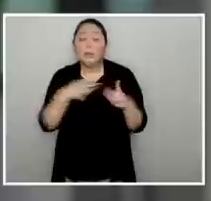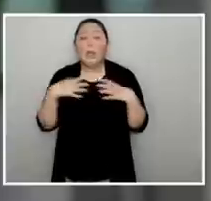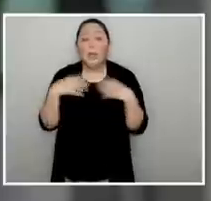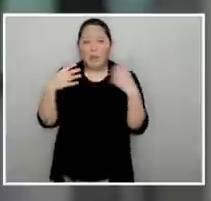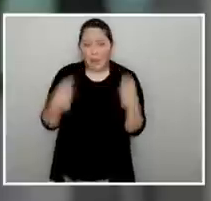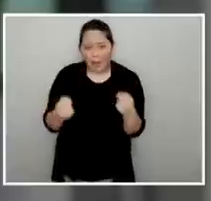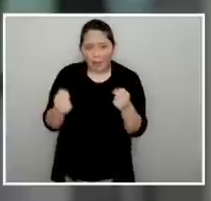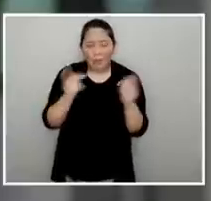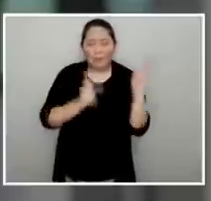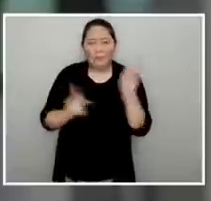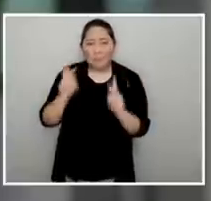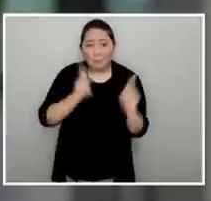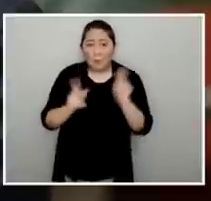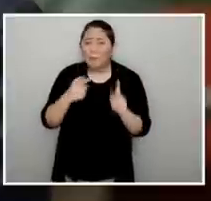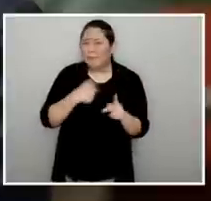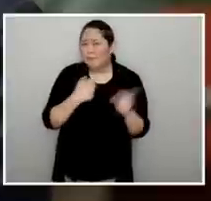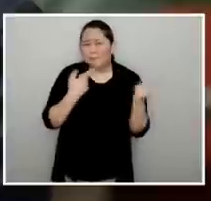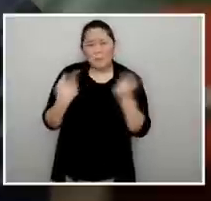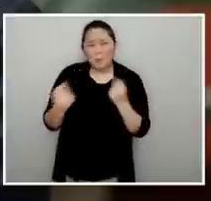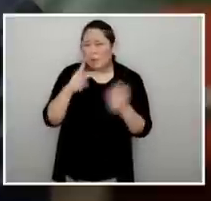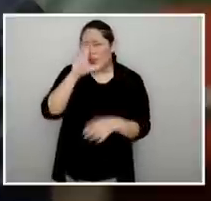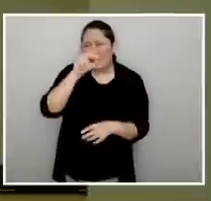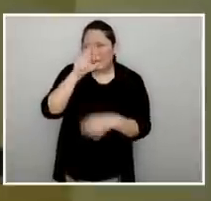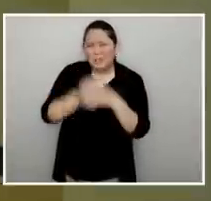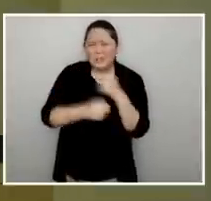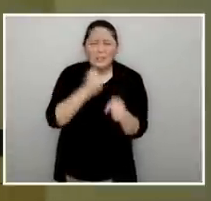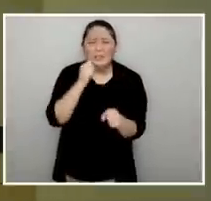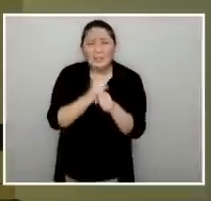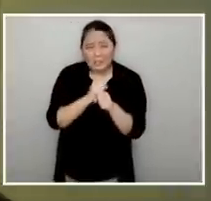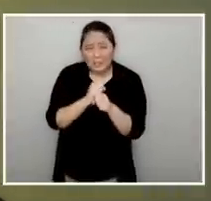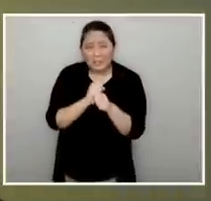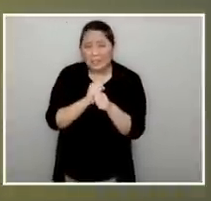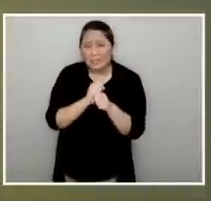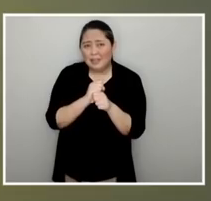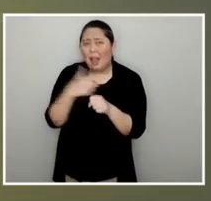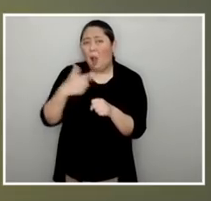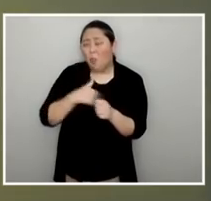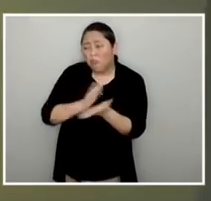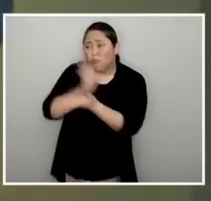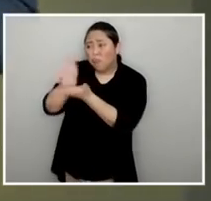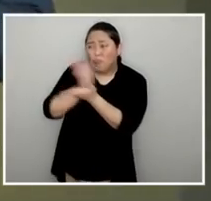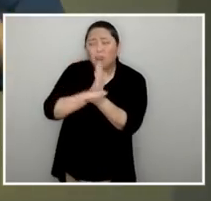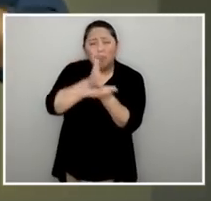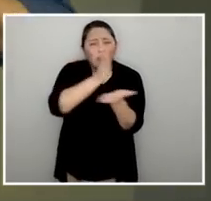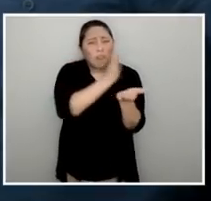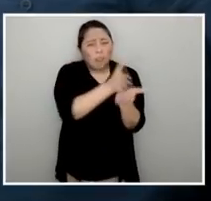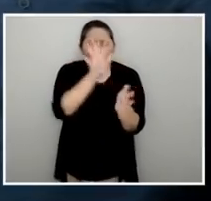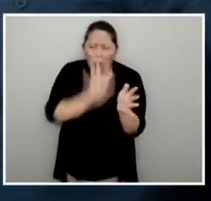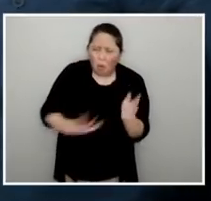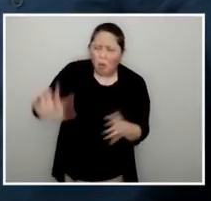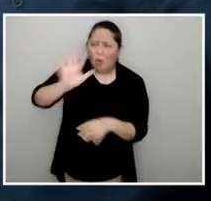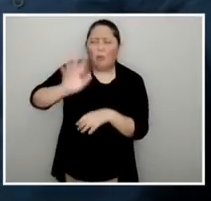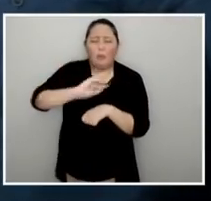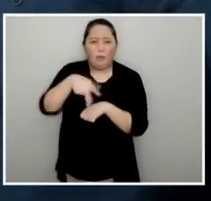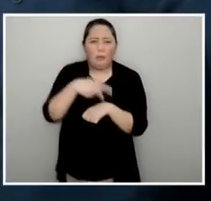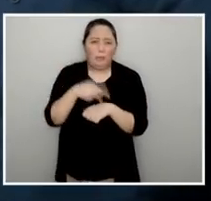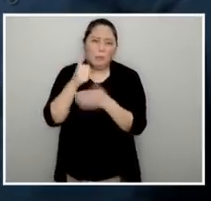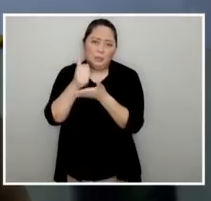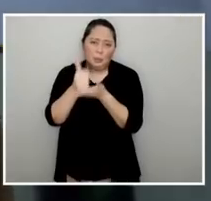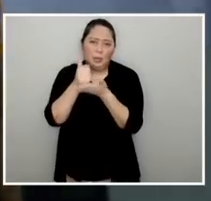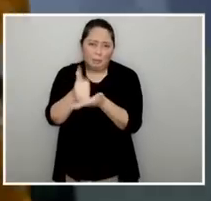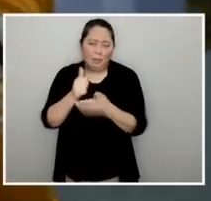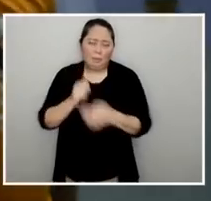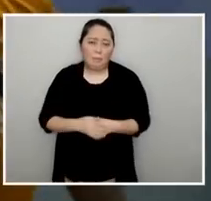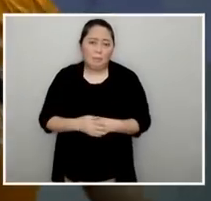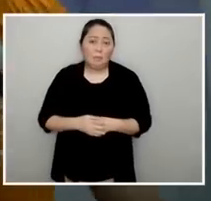medical missions. It's all over the Philippines. Ito raw, hindi panliligaw ng mga boto ang pinagtutuunan niya ng pansin